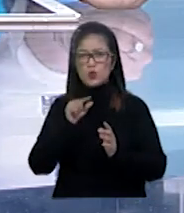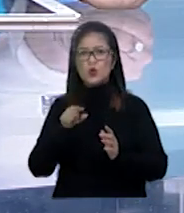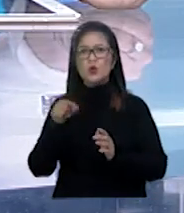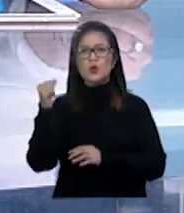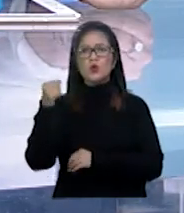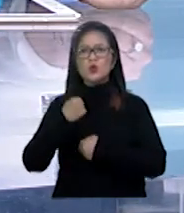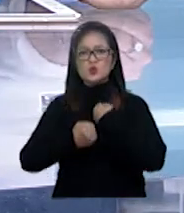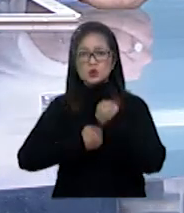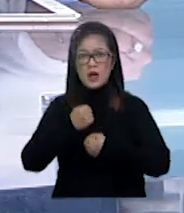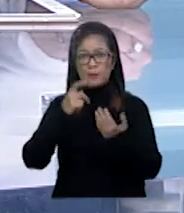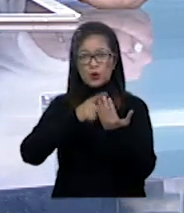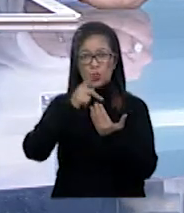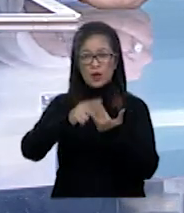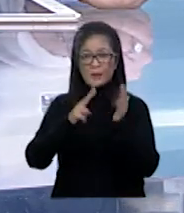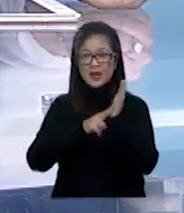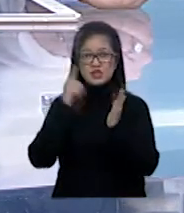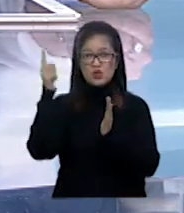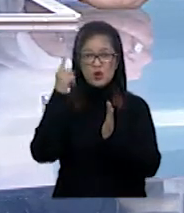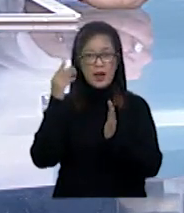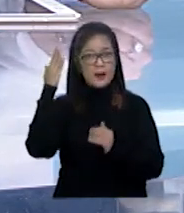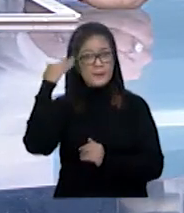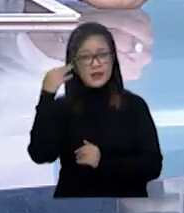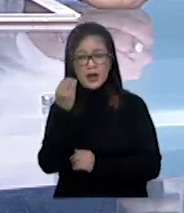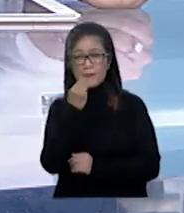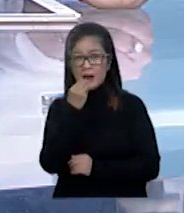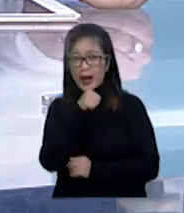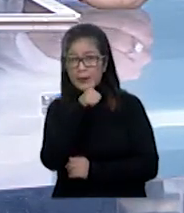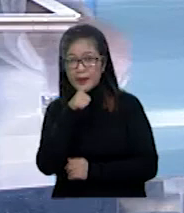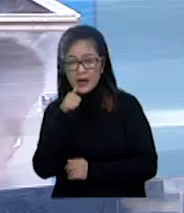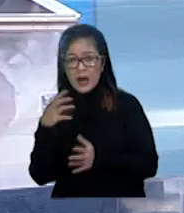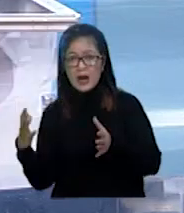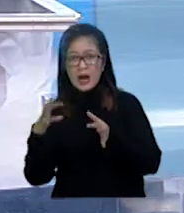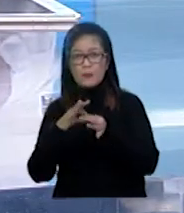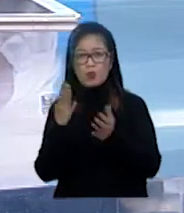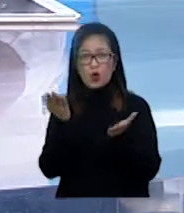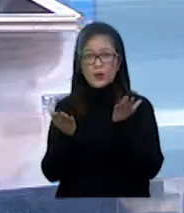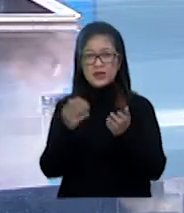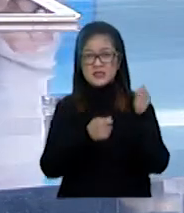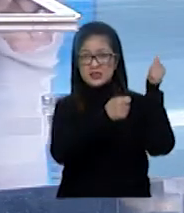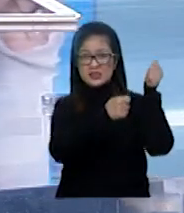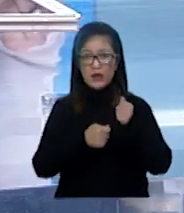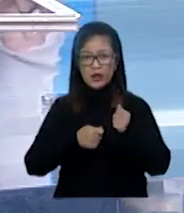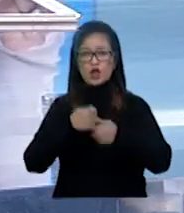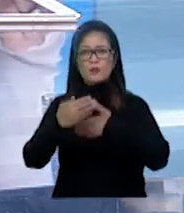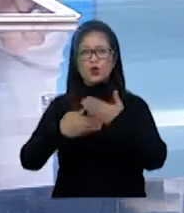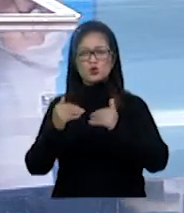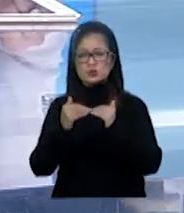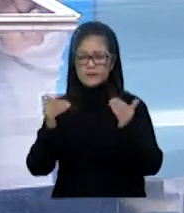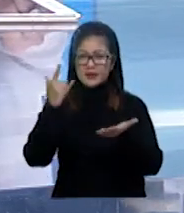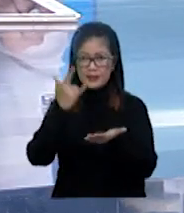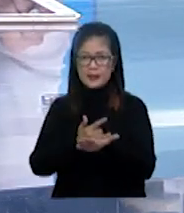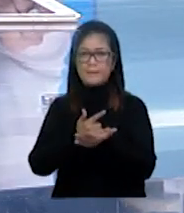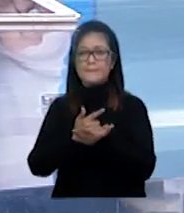pada program nasional minyak makan merah yang tergabung dalam koperasi petani sawit untuk memproduksi ya sesuai standar yang